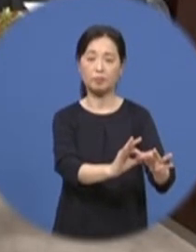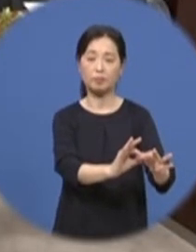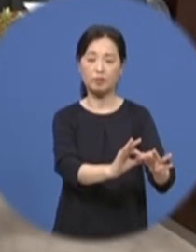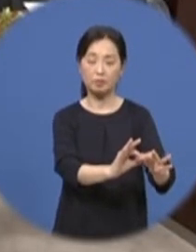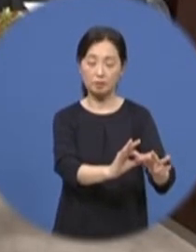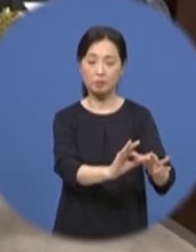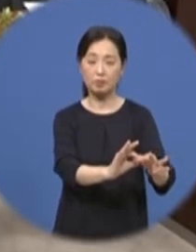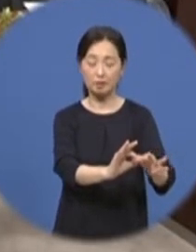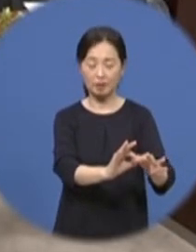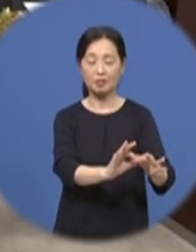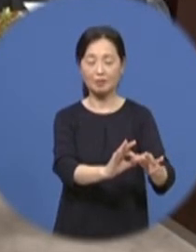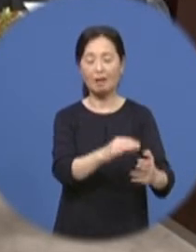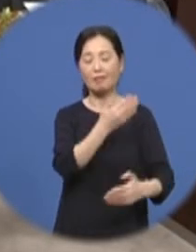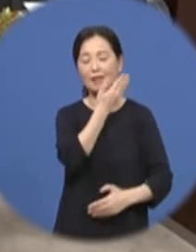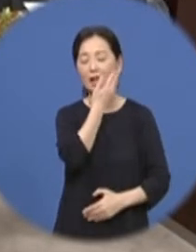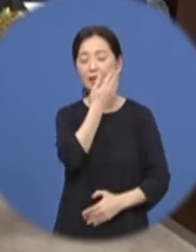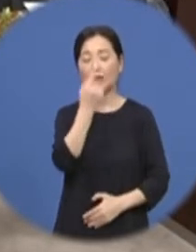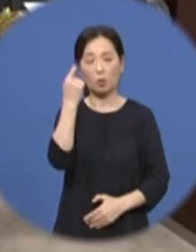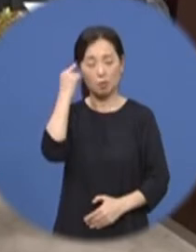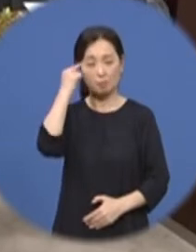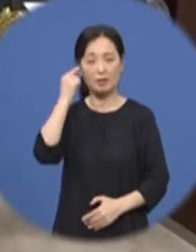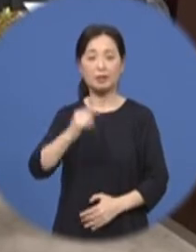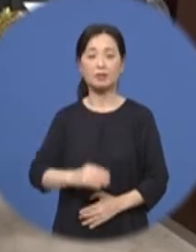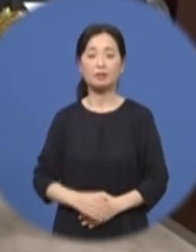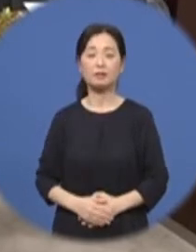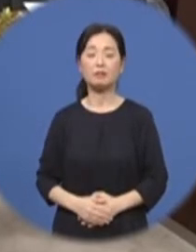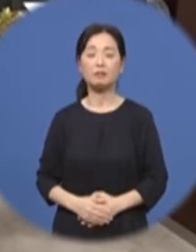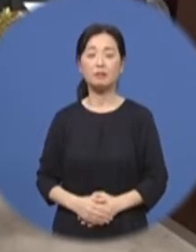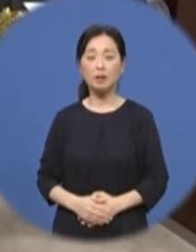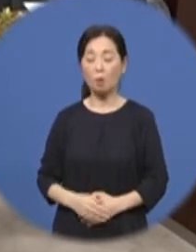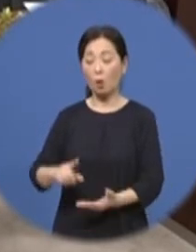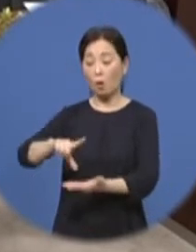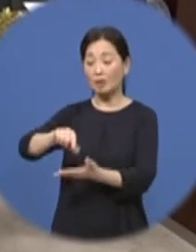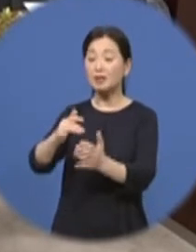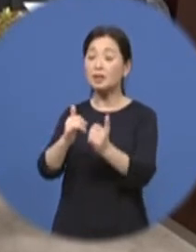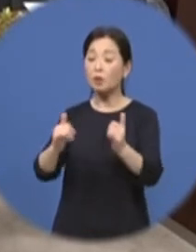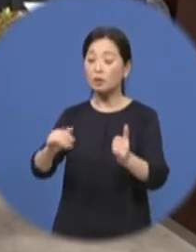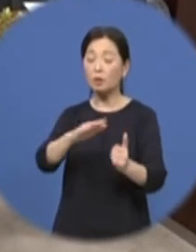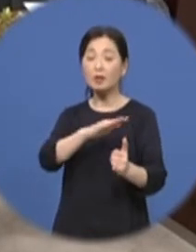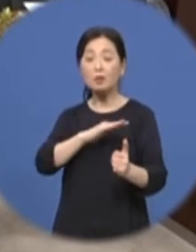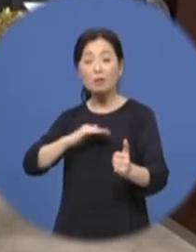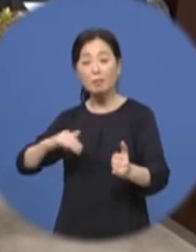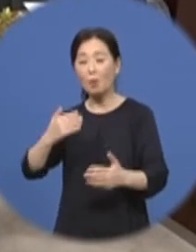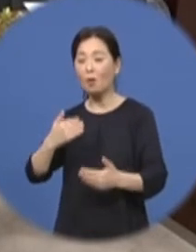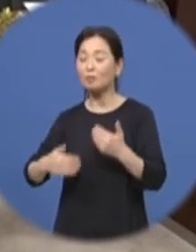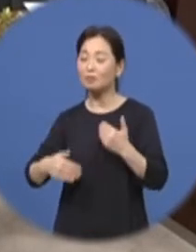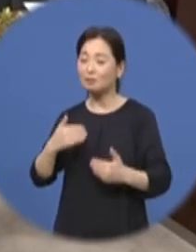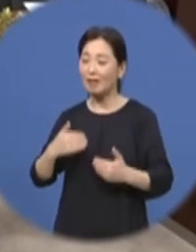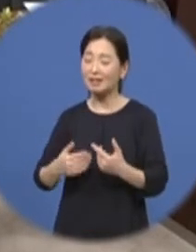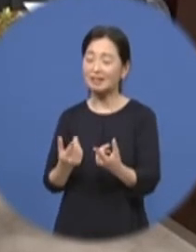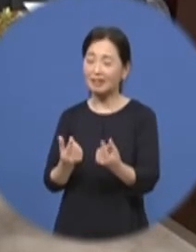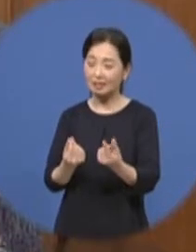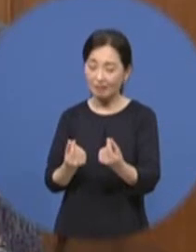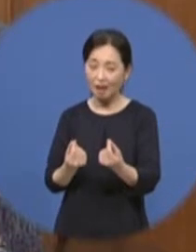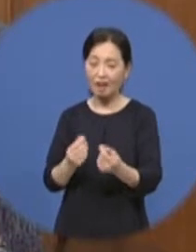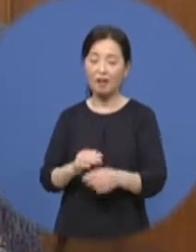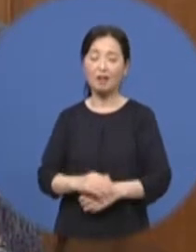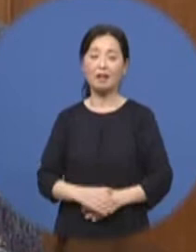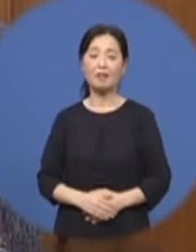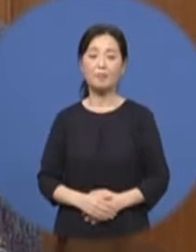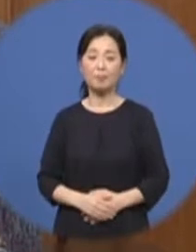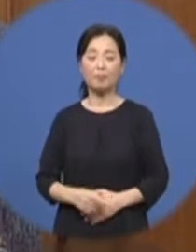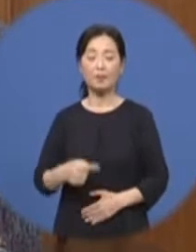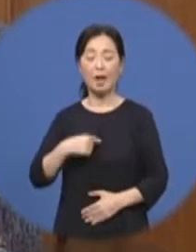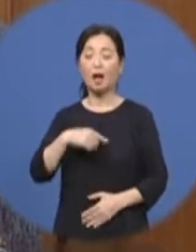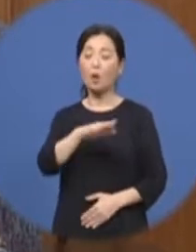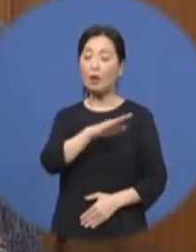今もさせてもらってます。 わあ、それは地域の方々にとっても本当に嬉しいことですよね、は い、私た